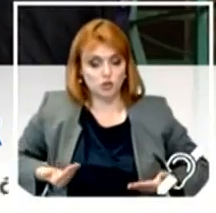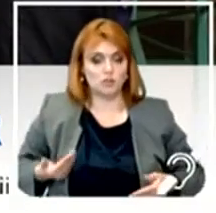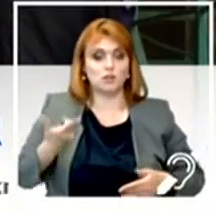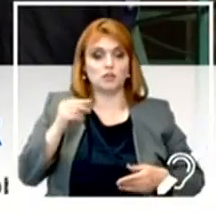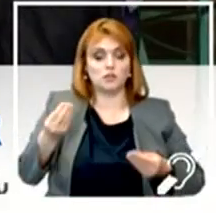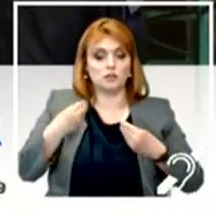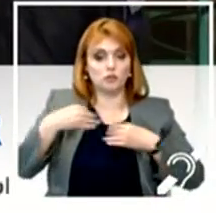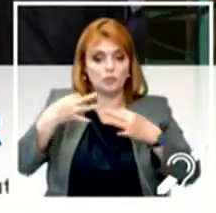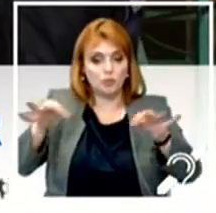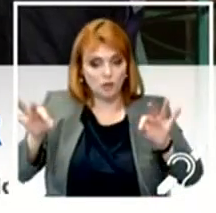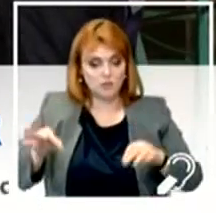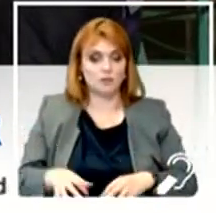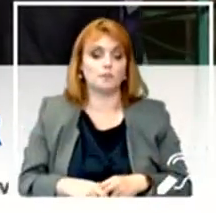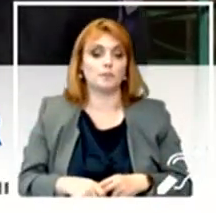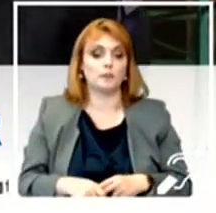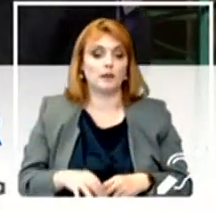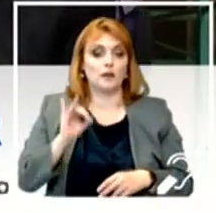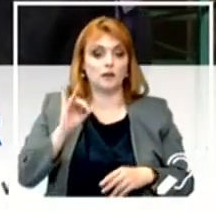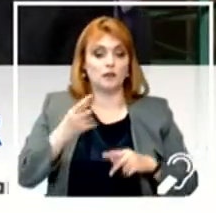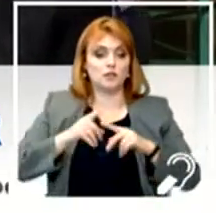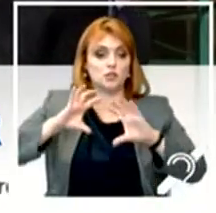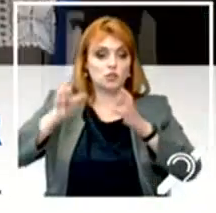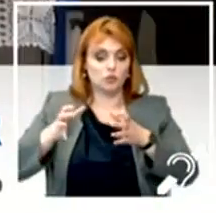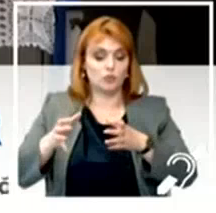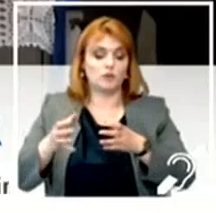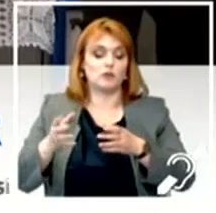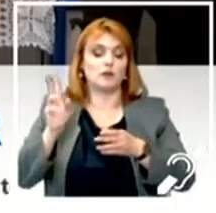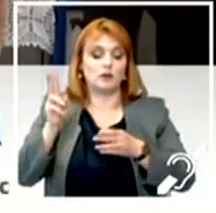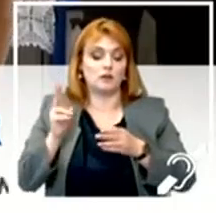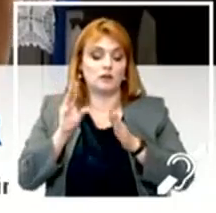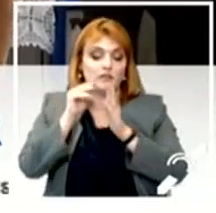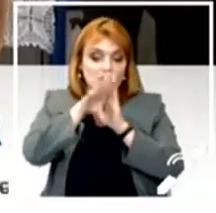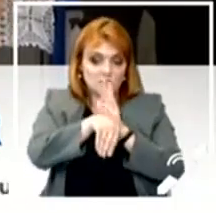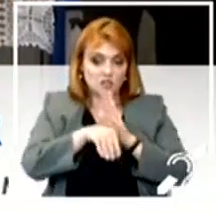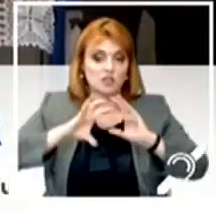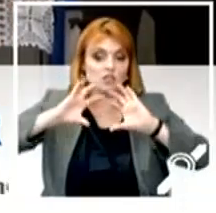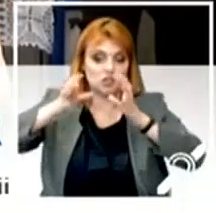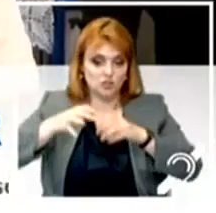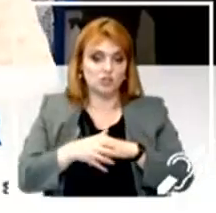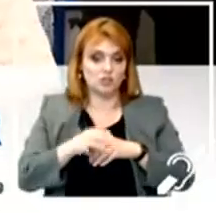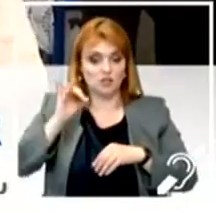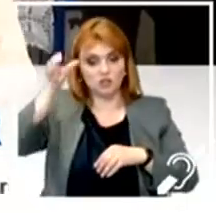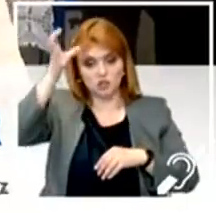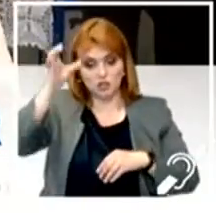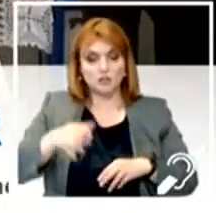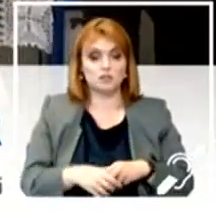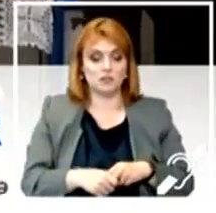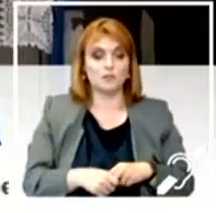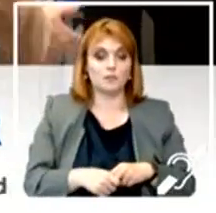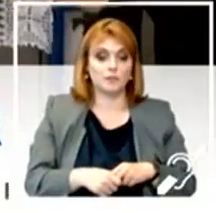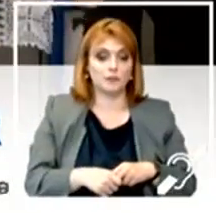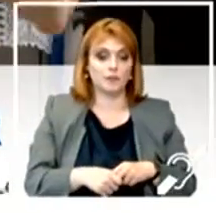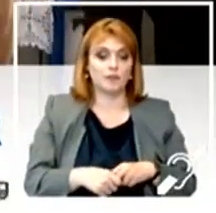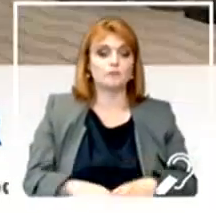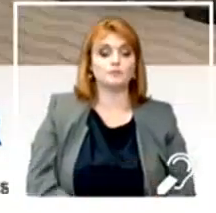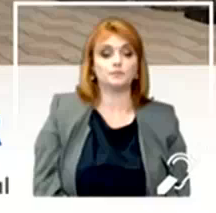libertate, o lume care aduce investiții în știință. Inaugurarea primului orășel european universitar a fost sărbătorită